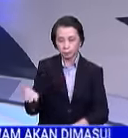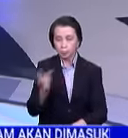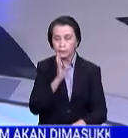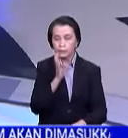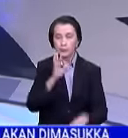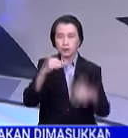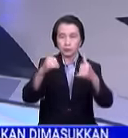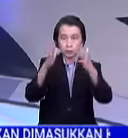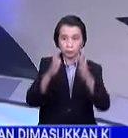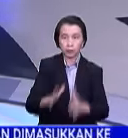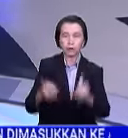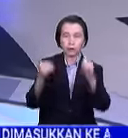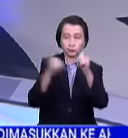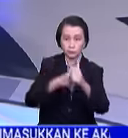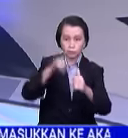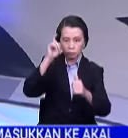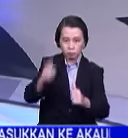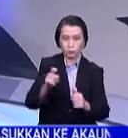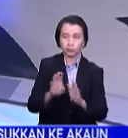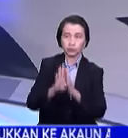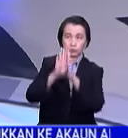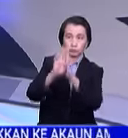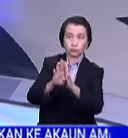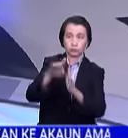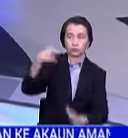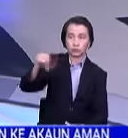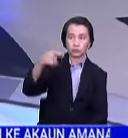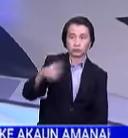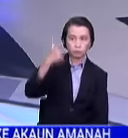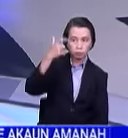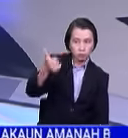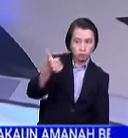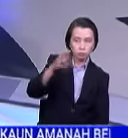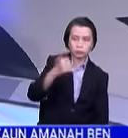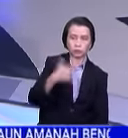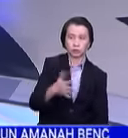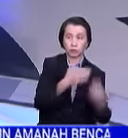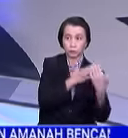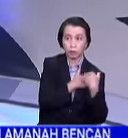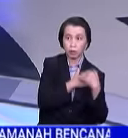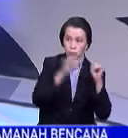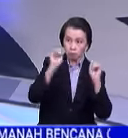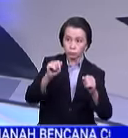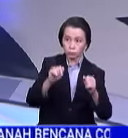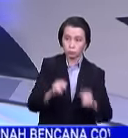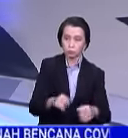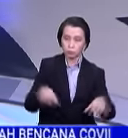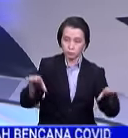pemain tersebut terlebih dahulu perlu membuktikan kualiti dimiliki dan peranan yang mampu